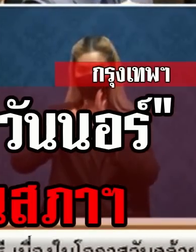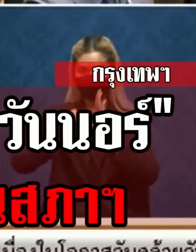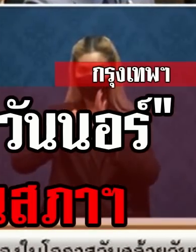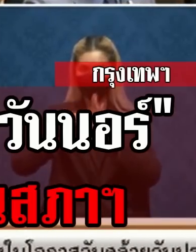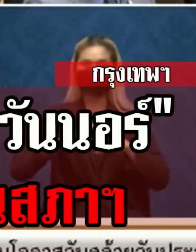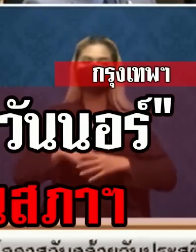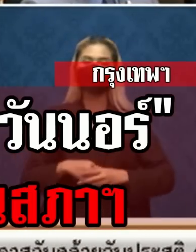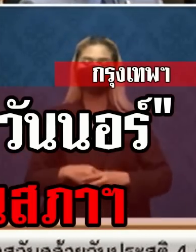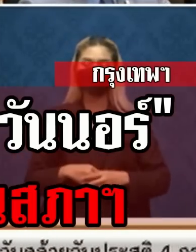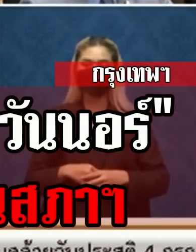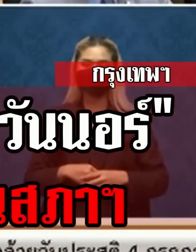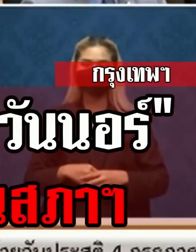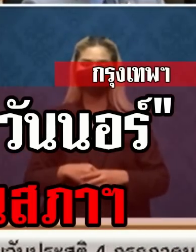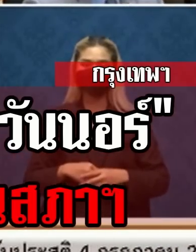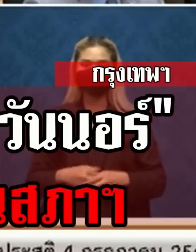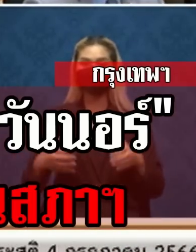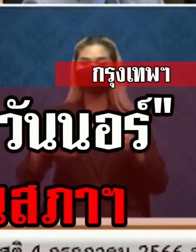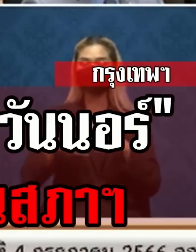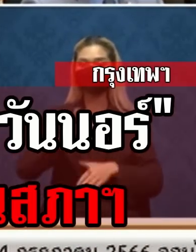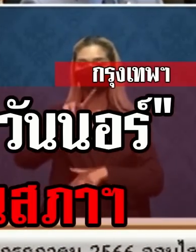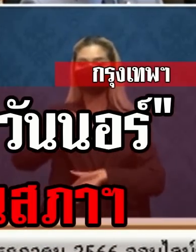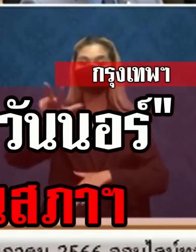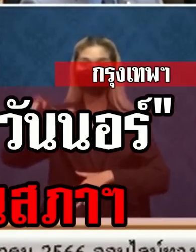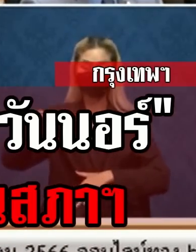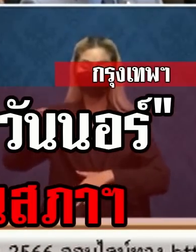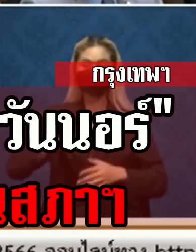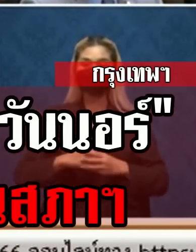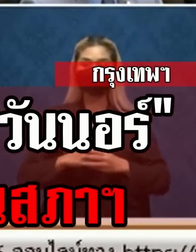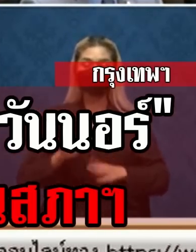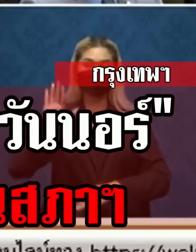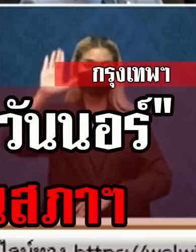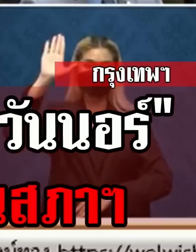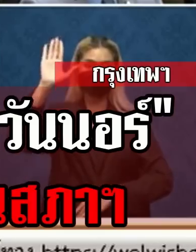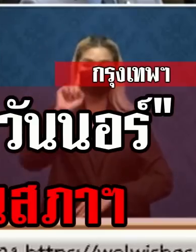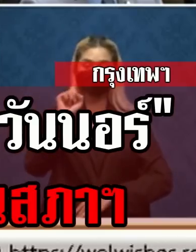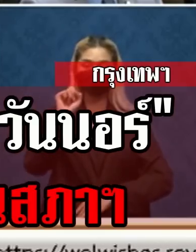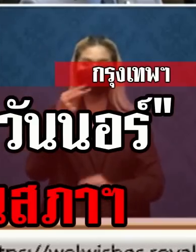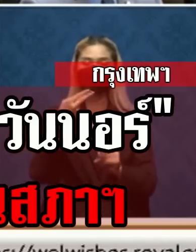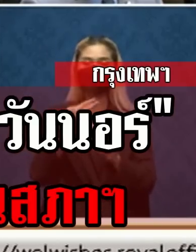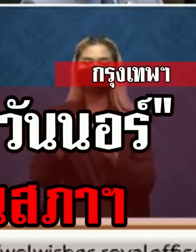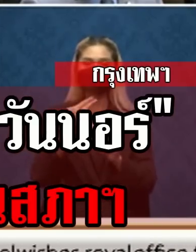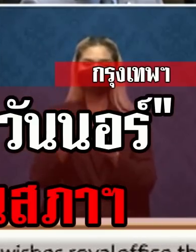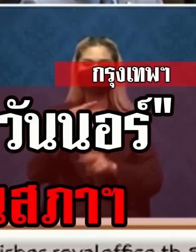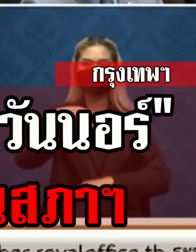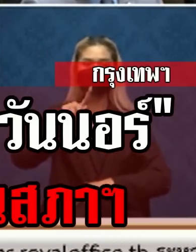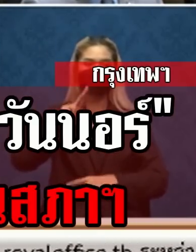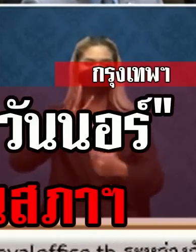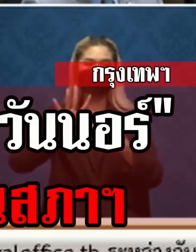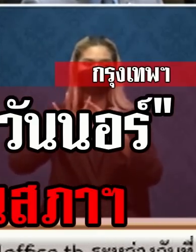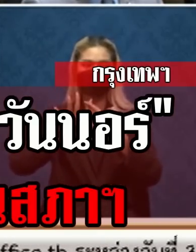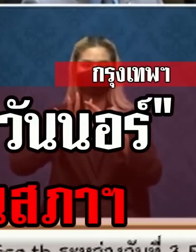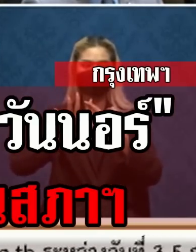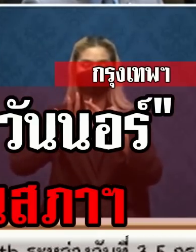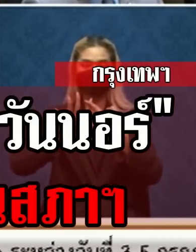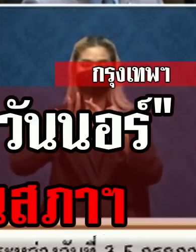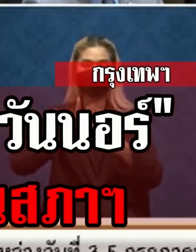อ๋องหมออ๋องปฏิภัทรสันติภาดาเพราะเสนอชื่อหมออ๋องปฏิวัติสันติภาดาก็มีการแสดงวิสัยทัศน์เล็กๆน้อยๆจาก